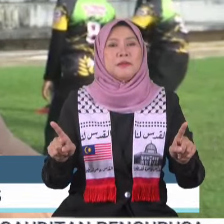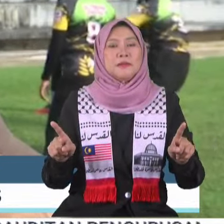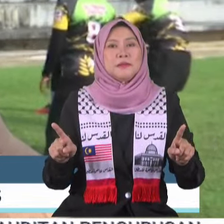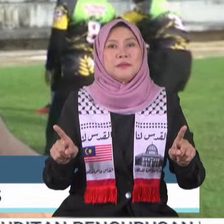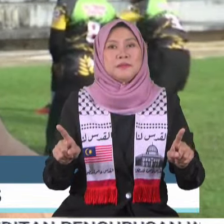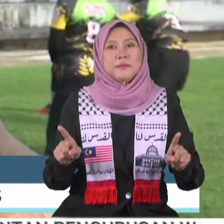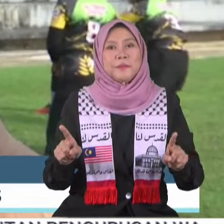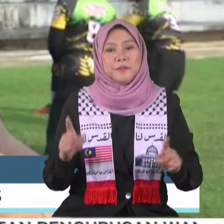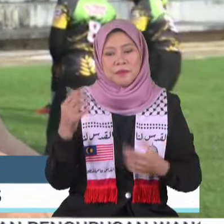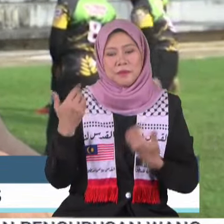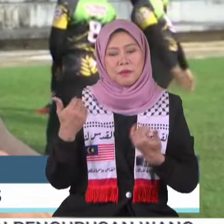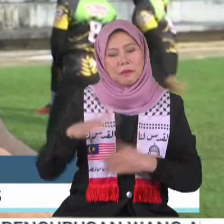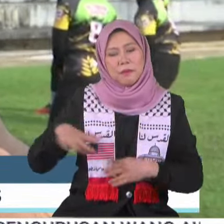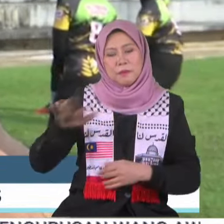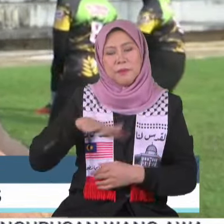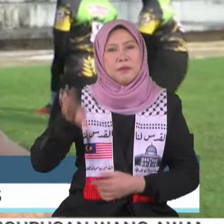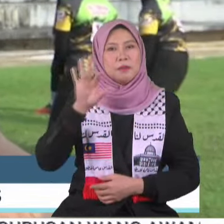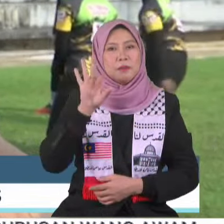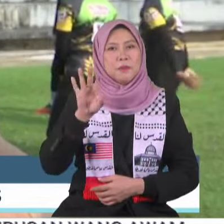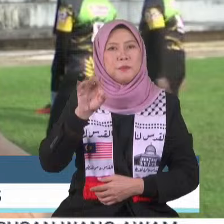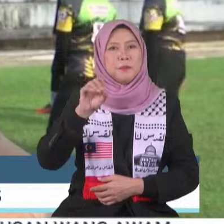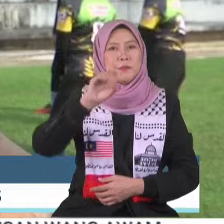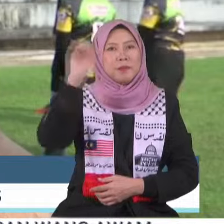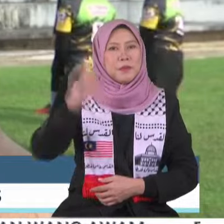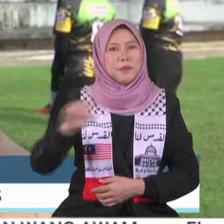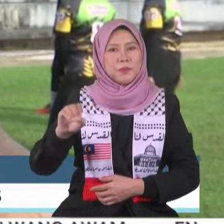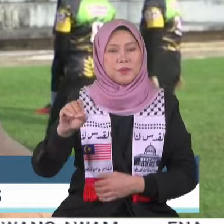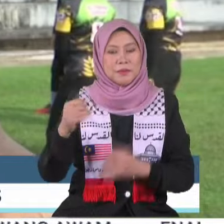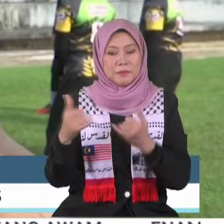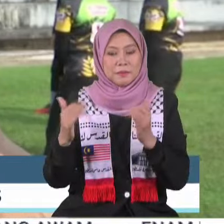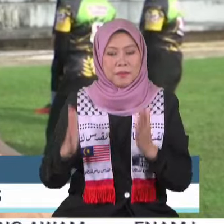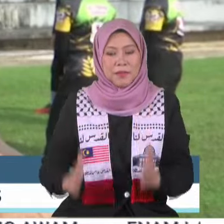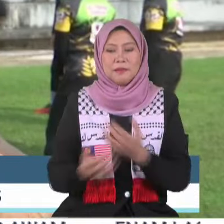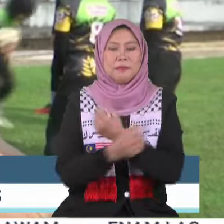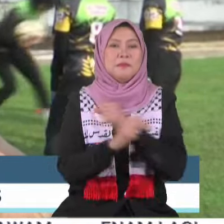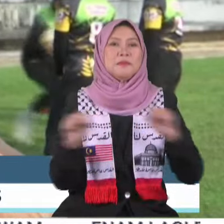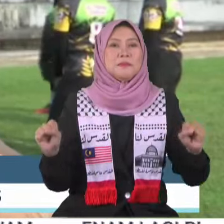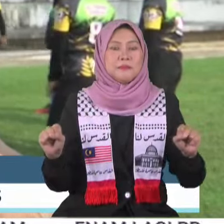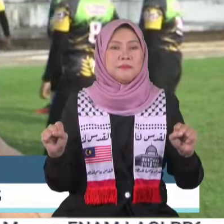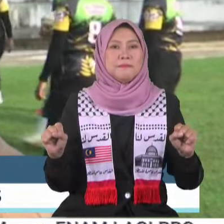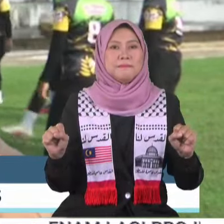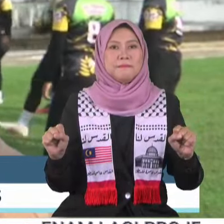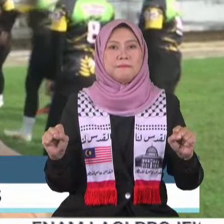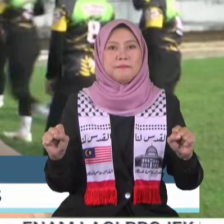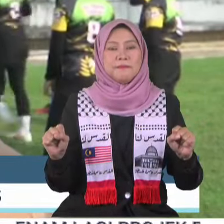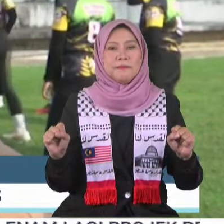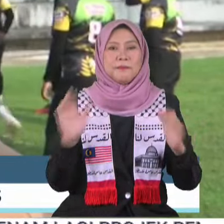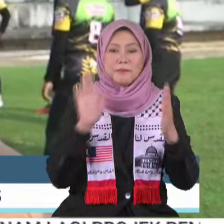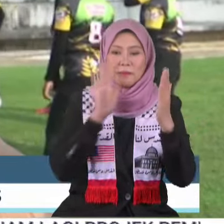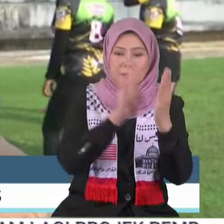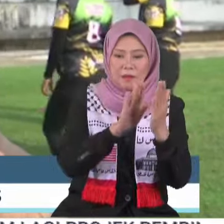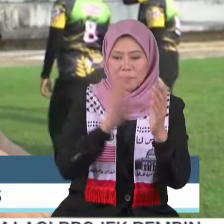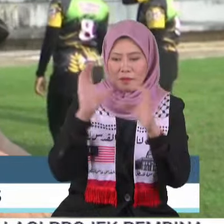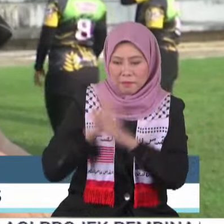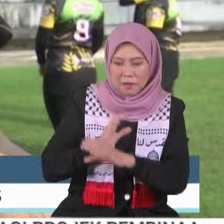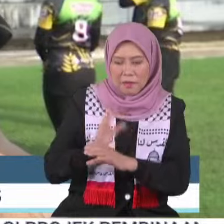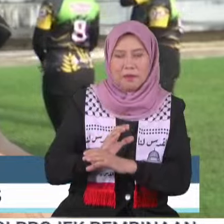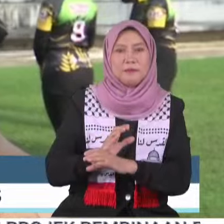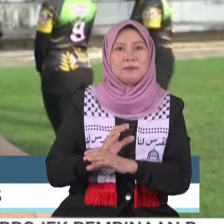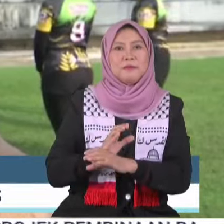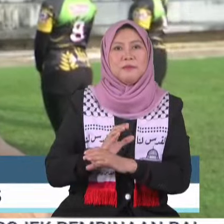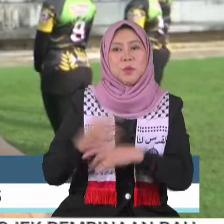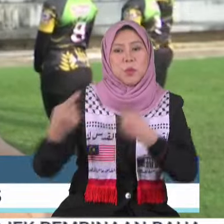saya rasa 90% pemain bersedia bagi menghadapi cabaran